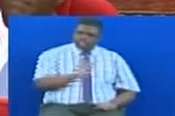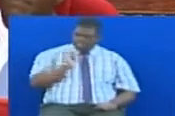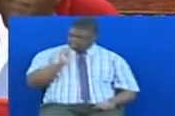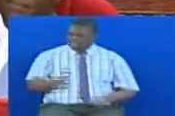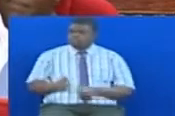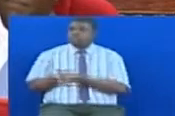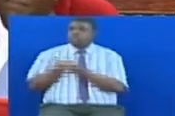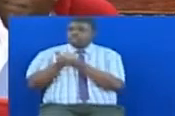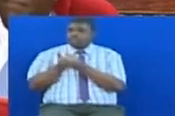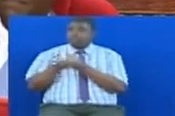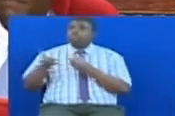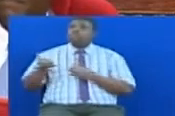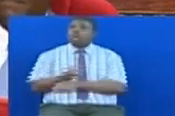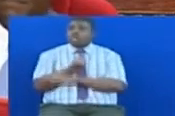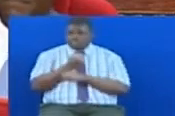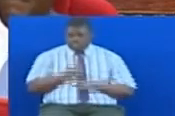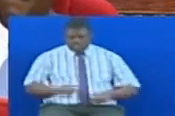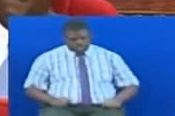ipatikane.